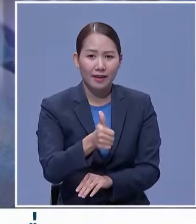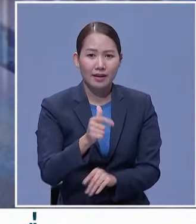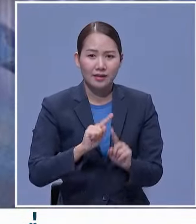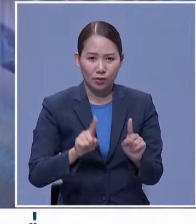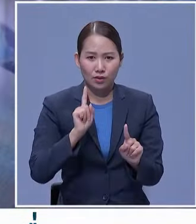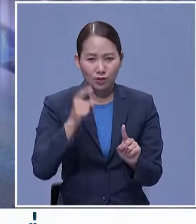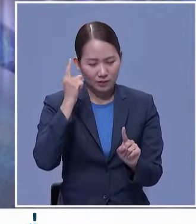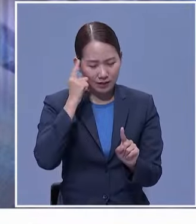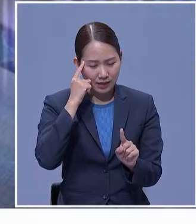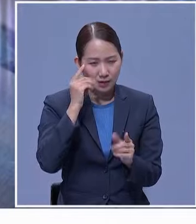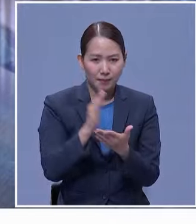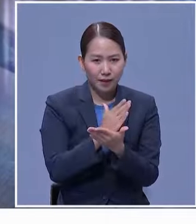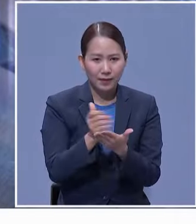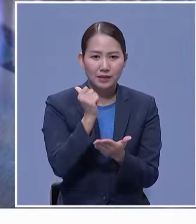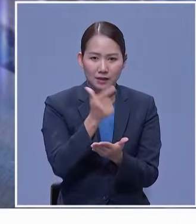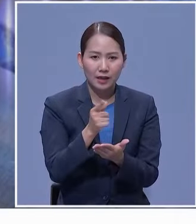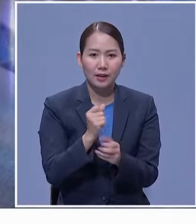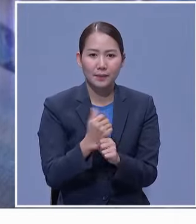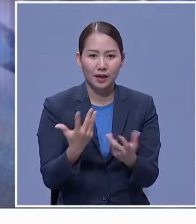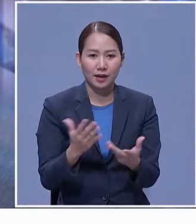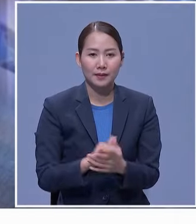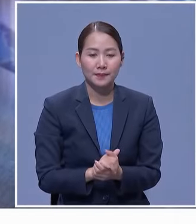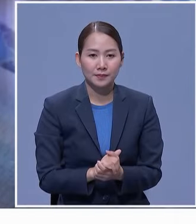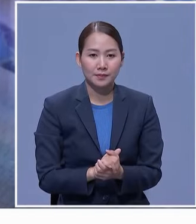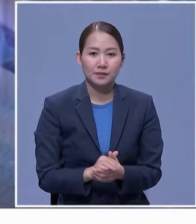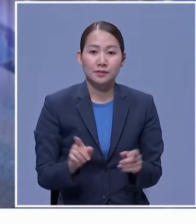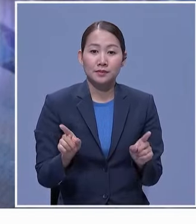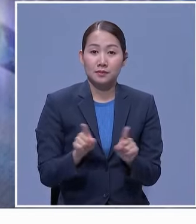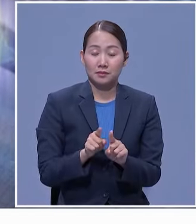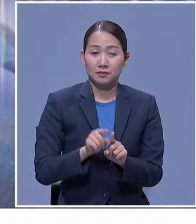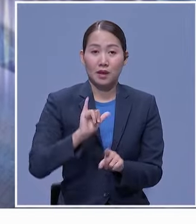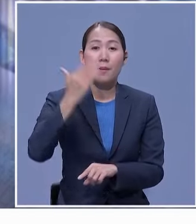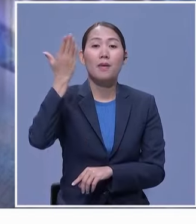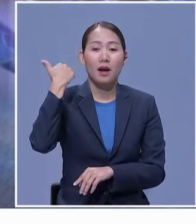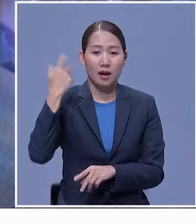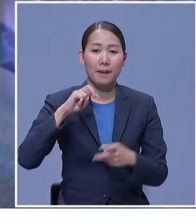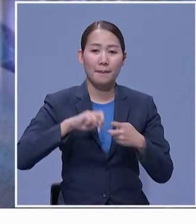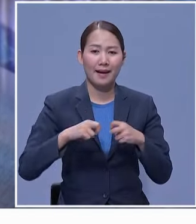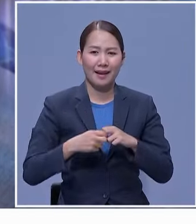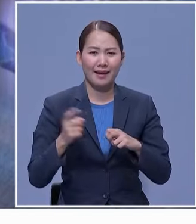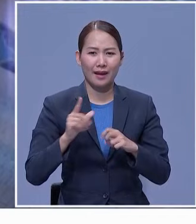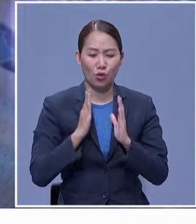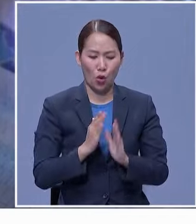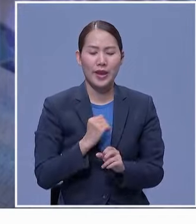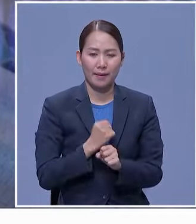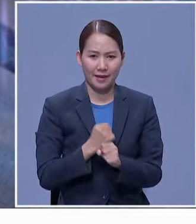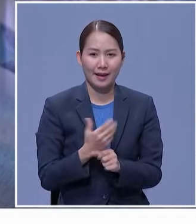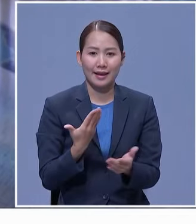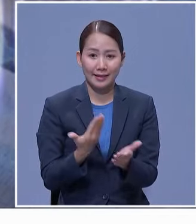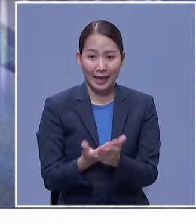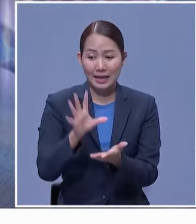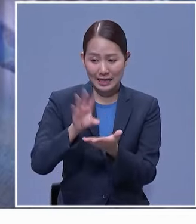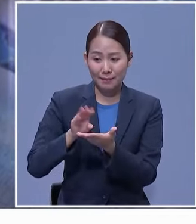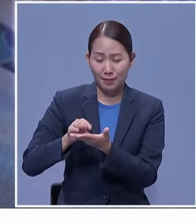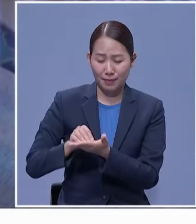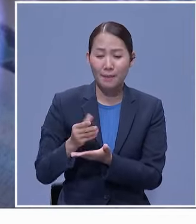แล้วคราวนี้กรณีการเก็บก็สะสมมาบางทีก็เก็บไปแล้วก็ไปใช้เองแล้วว่าเก็บไม่ได้เงี้ย ทีนี ้อันนี้